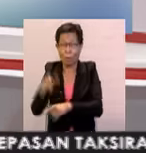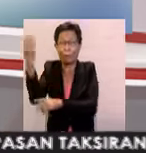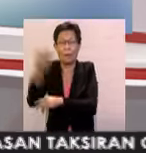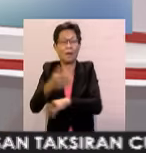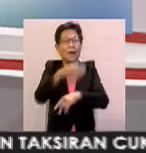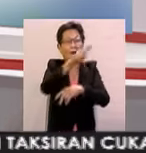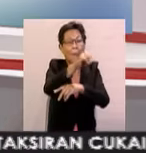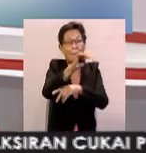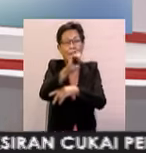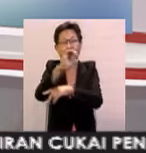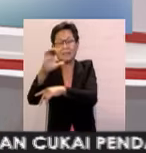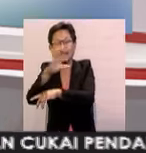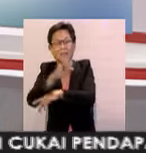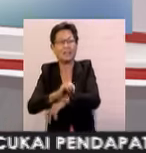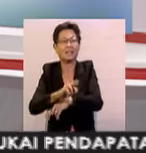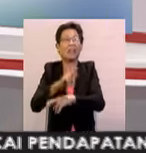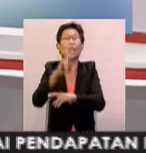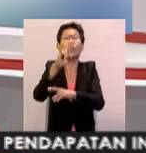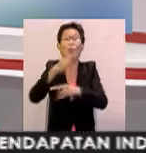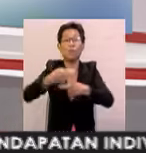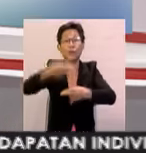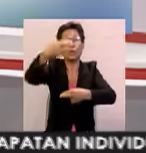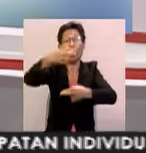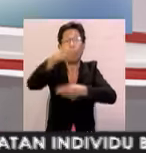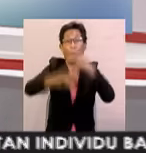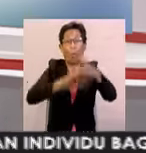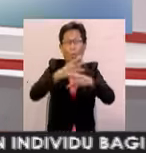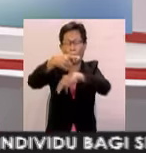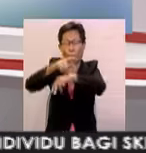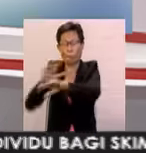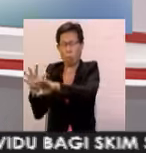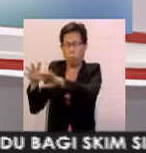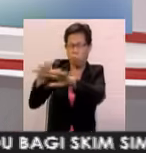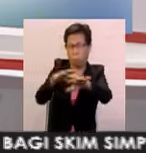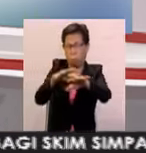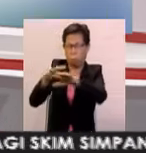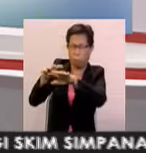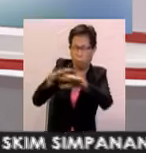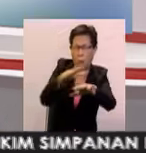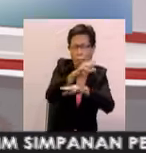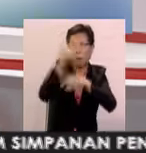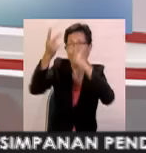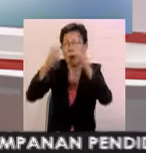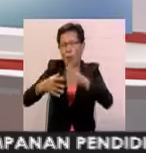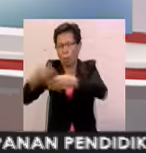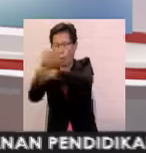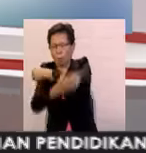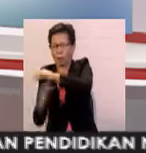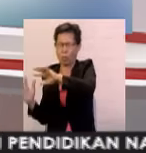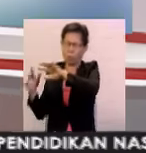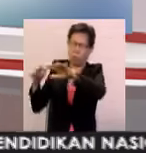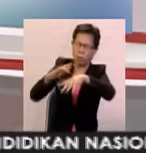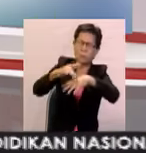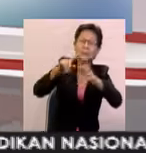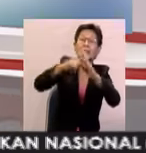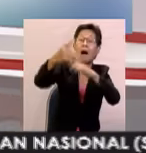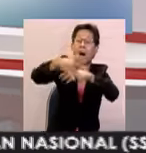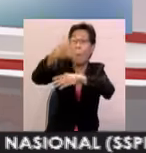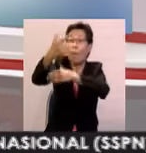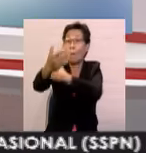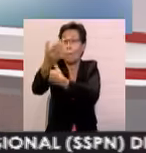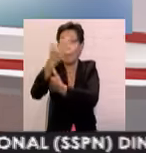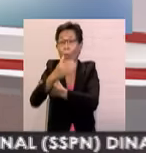Masuri, MIEC dan Resort World Langkawi sesak dengan ribuan pengunjung tempatan dan pelancong asing sejak awal pagi tadi yang